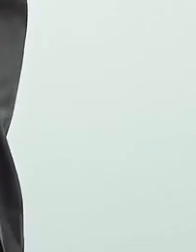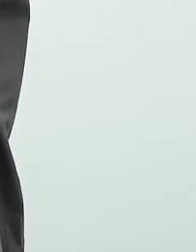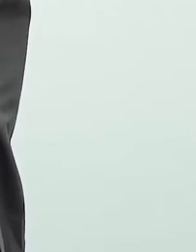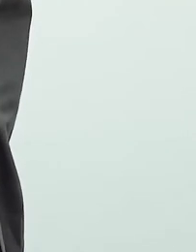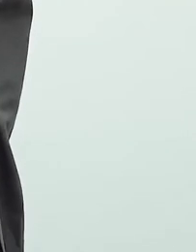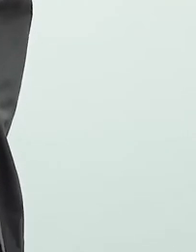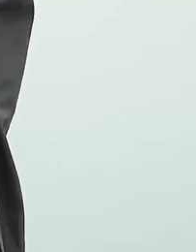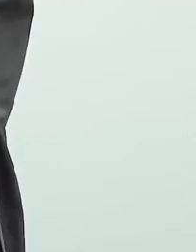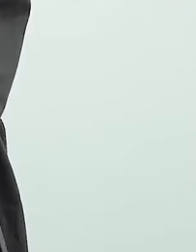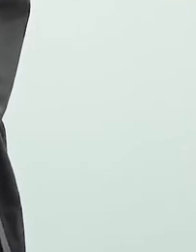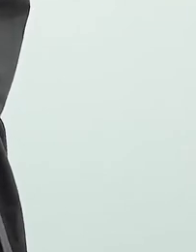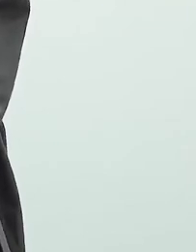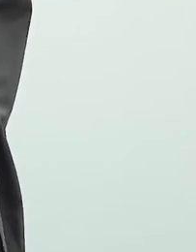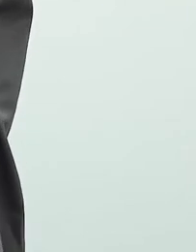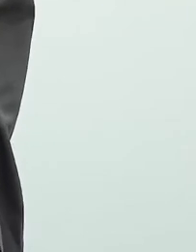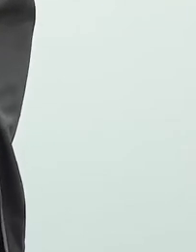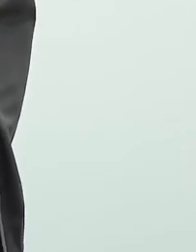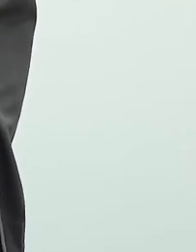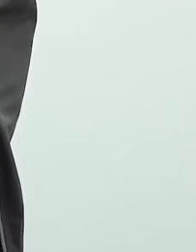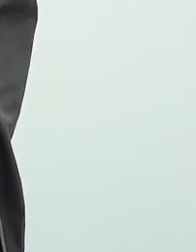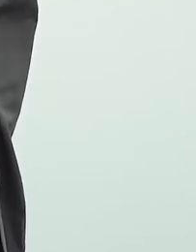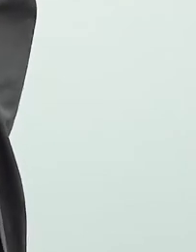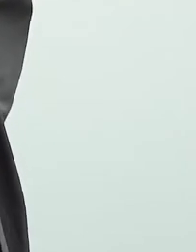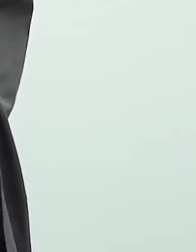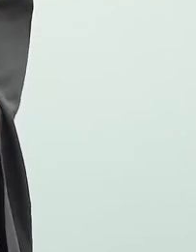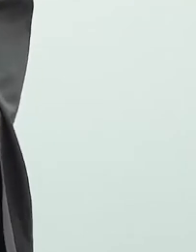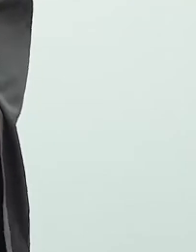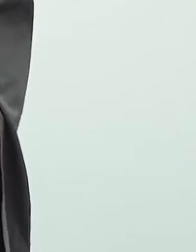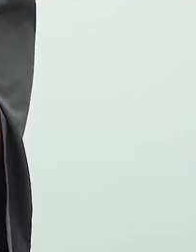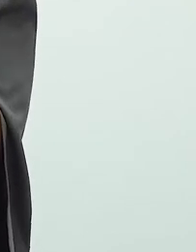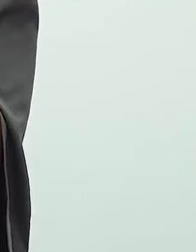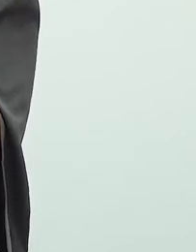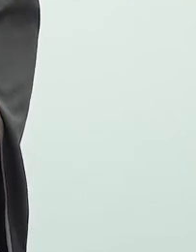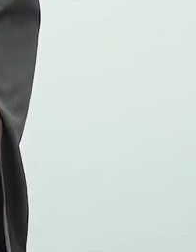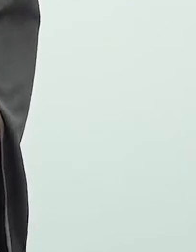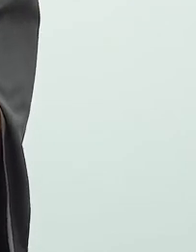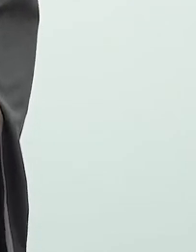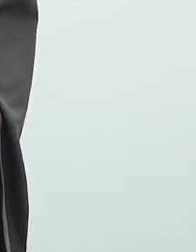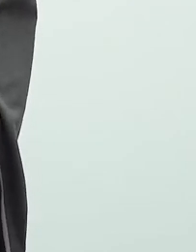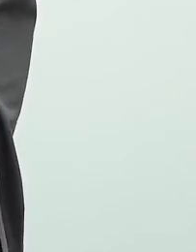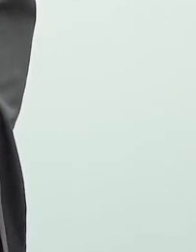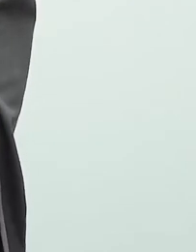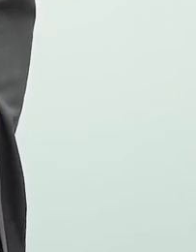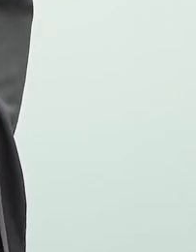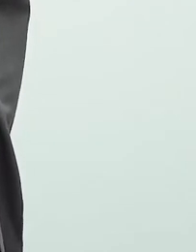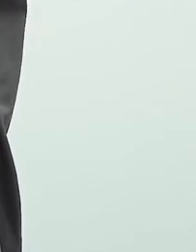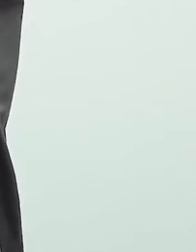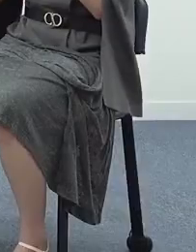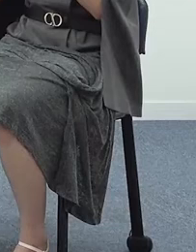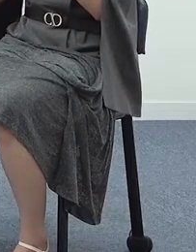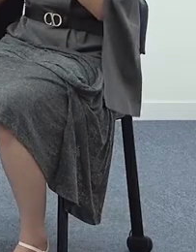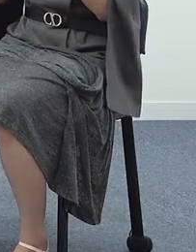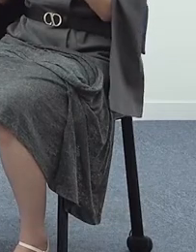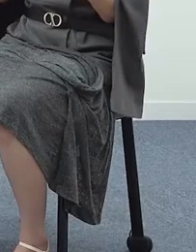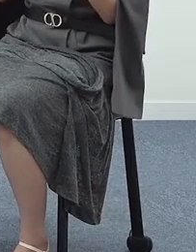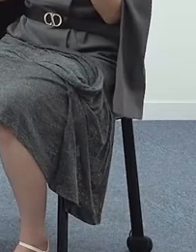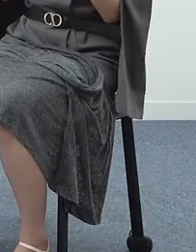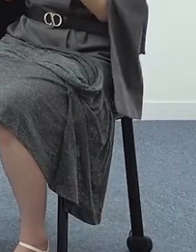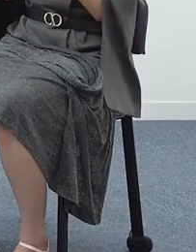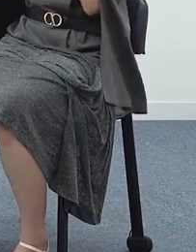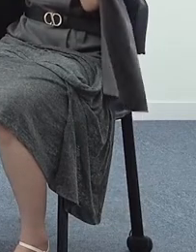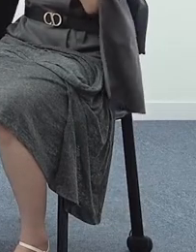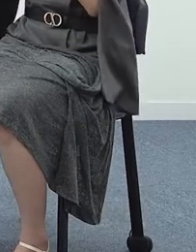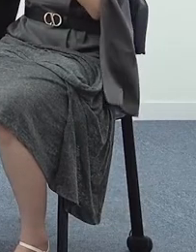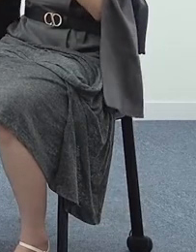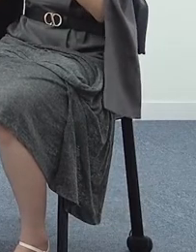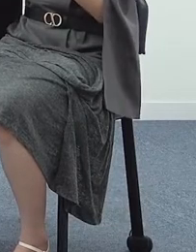사실 수화통역 아구 문제 통역이 사실 속히 4 뭐 여러 사실은